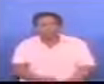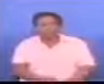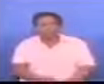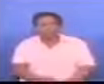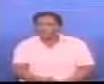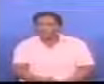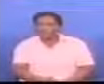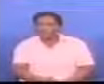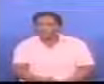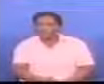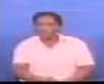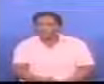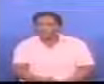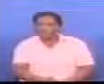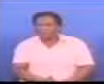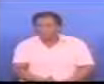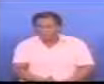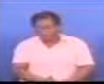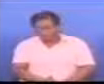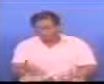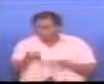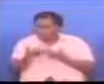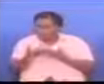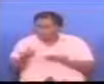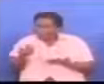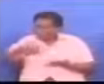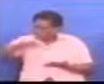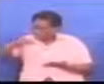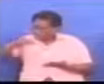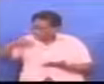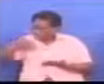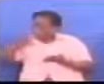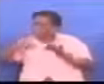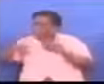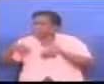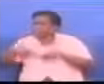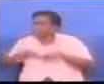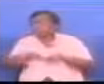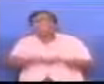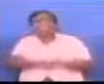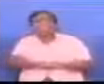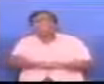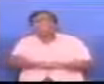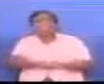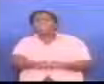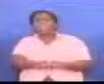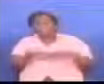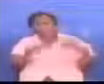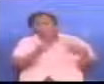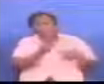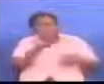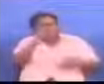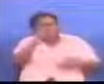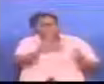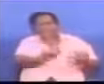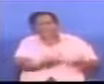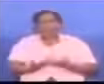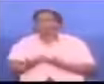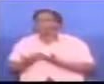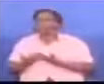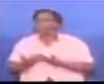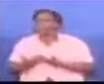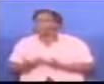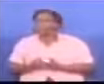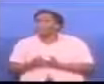Kwa nini tunataka kung'ang'aniza kuchukua hela ya serikali? Na tumeanza kwenye reli, tumeweka kwenye ndege,